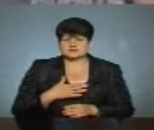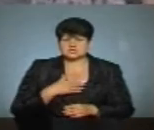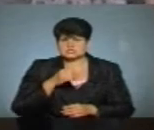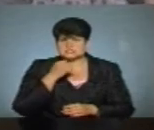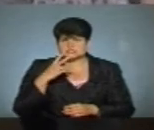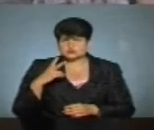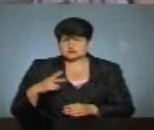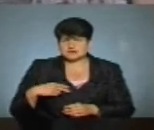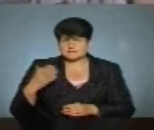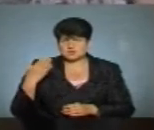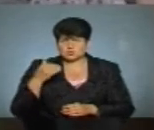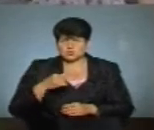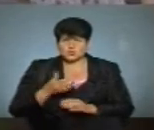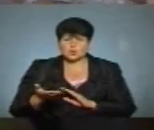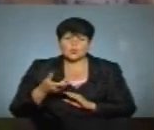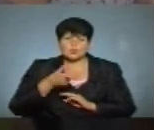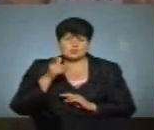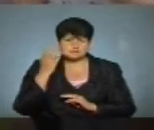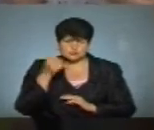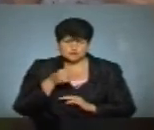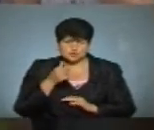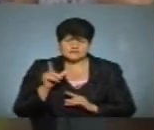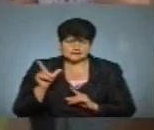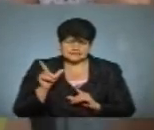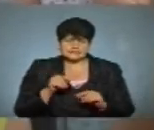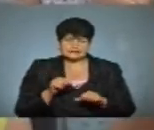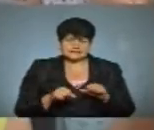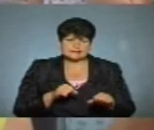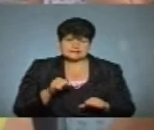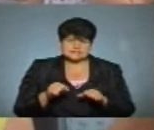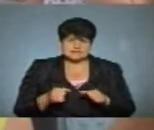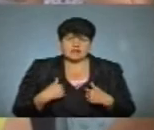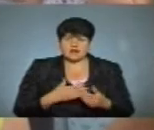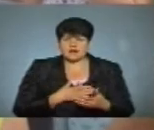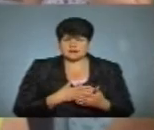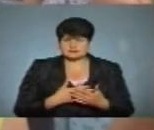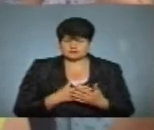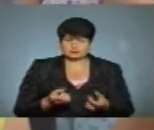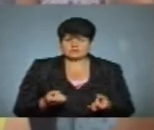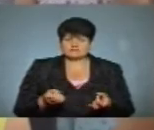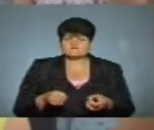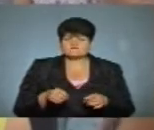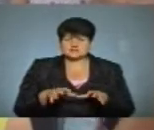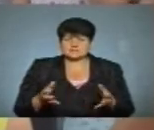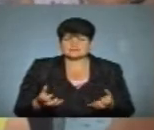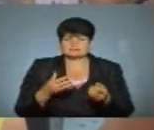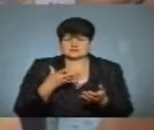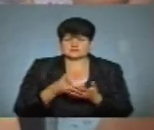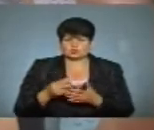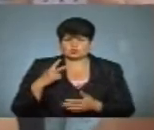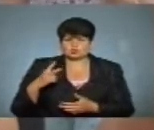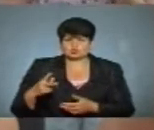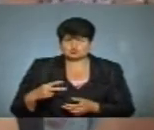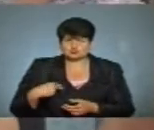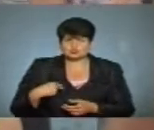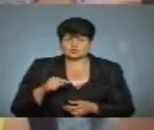дочка минулого року і позаминулого їздила, і так активно ми вирішили підтримати свою дочку, тому